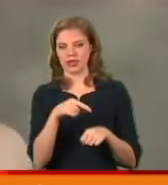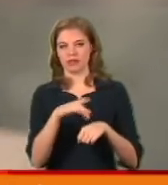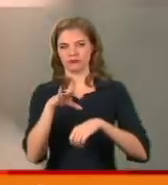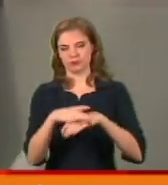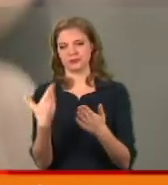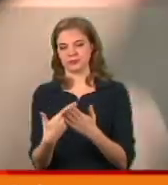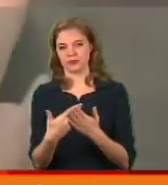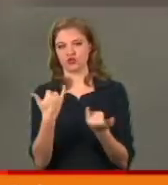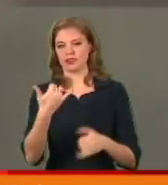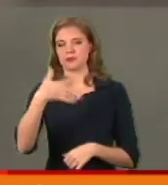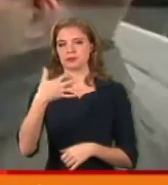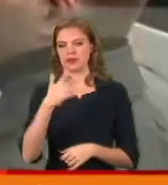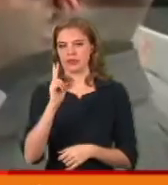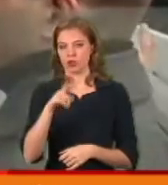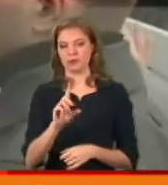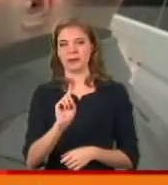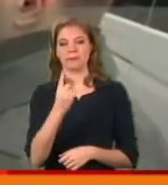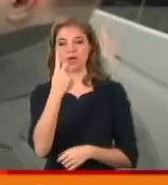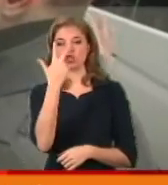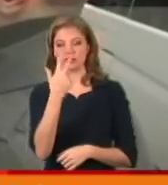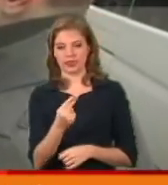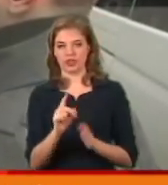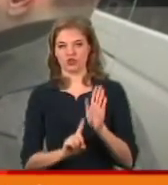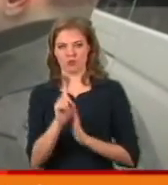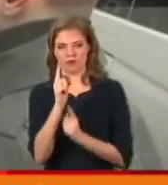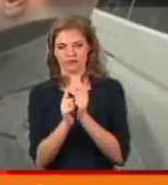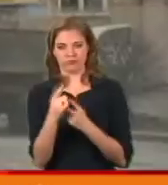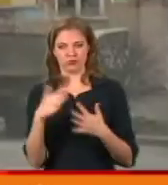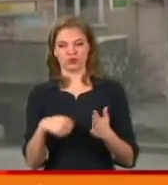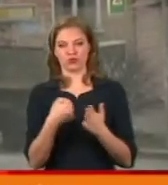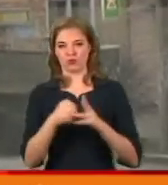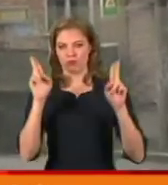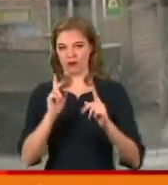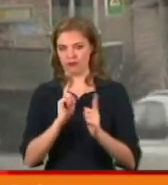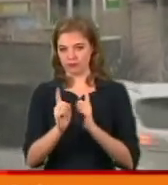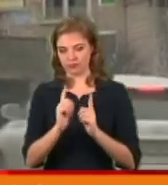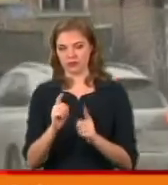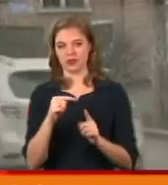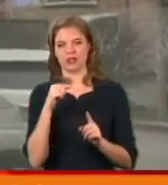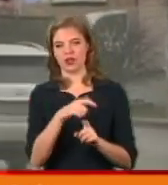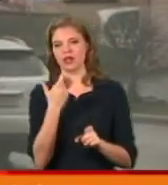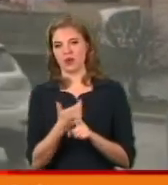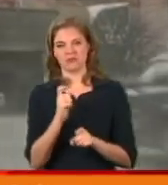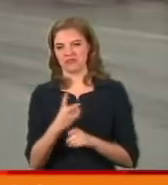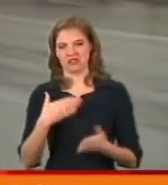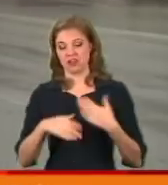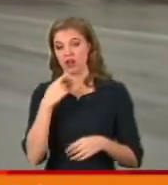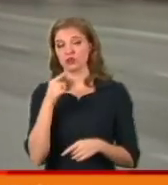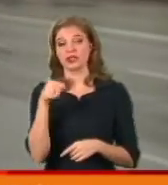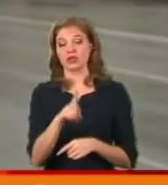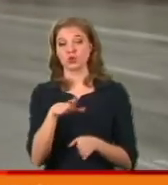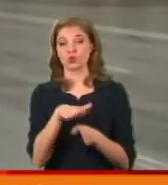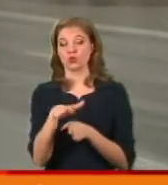фіксується, тобто 50 кілометрів. Перші три дні дії нових змін до правил дорожнього руху пана Андрія особливо не тішать. Мовляв, тих,